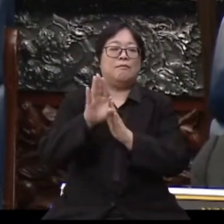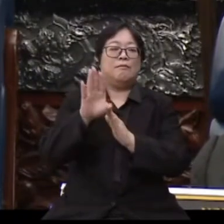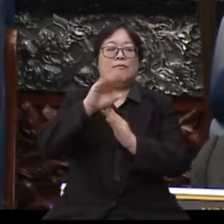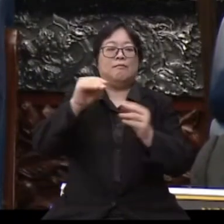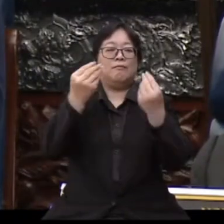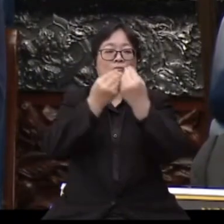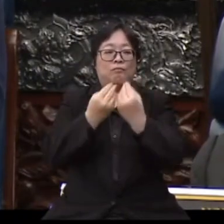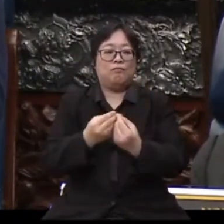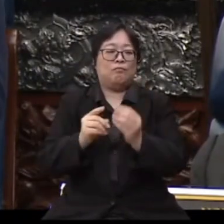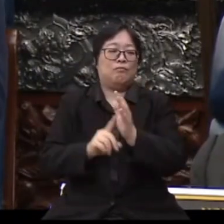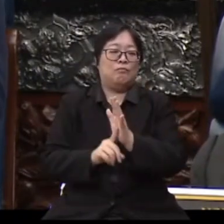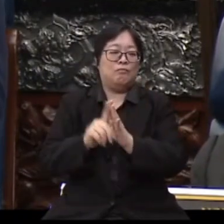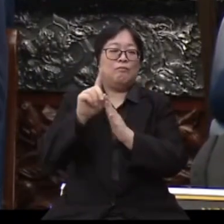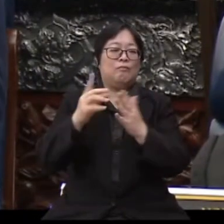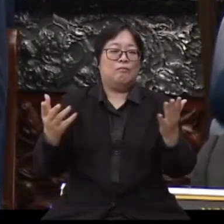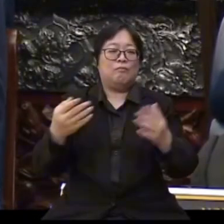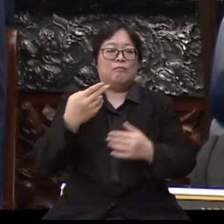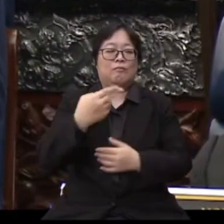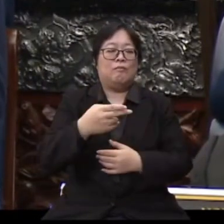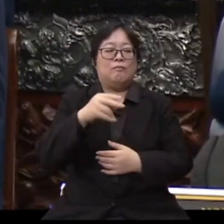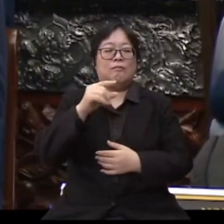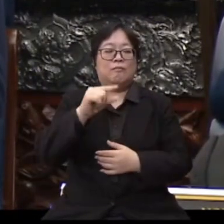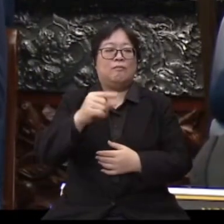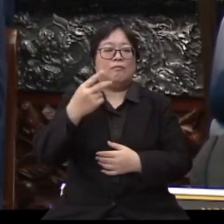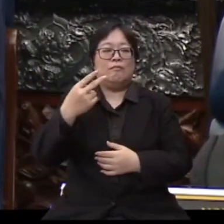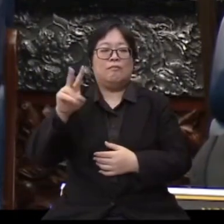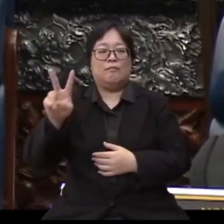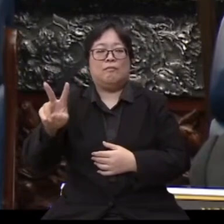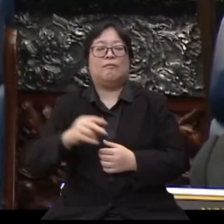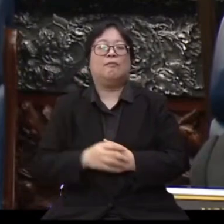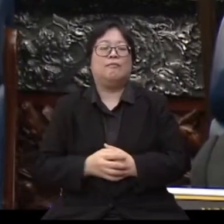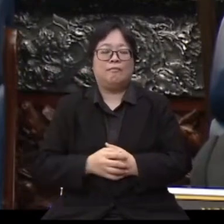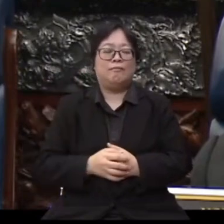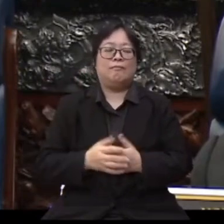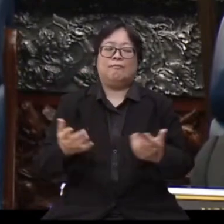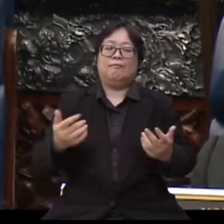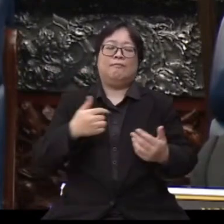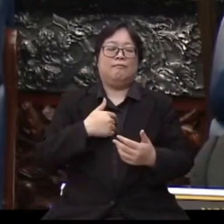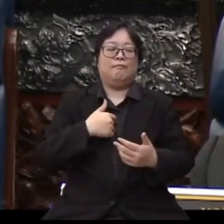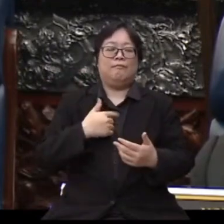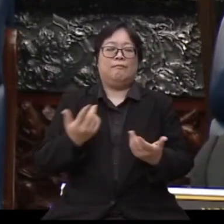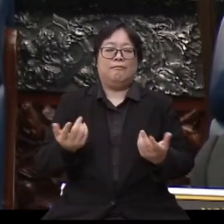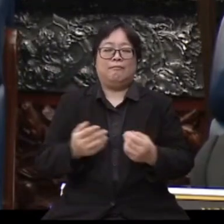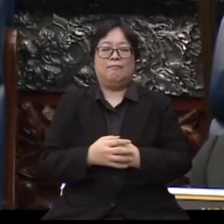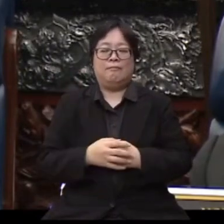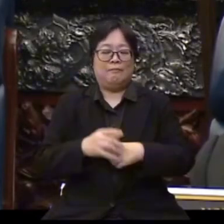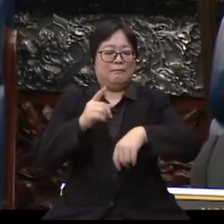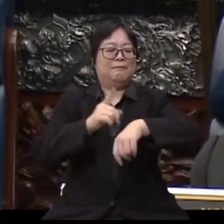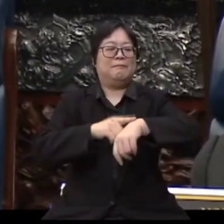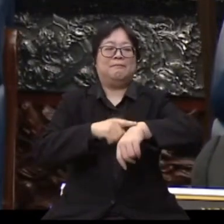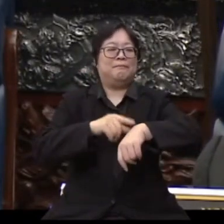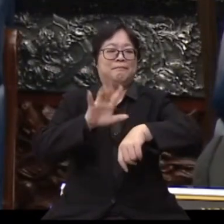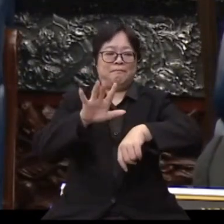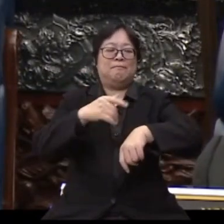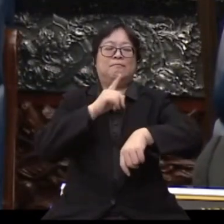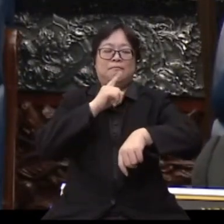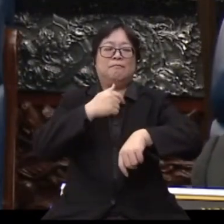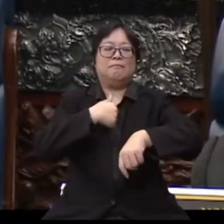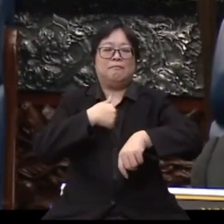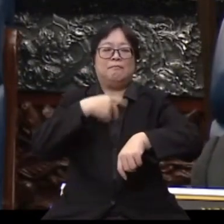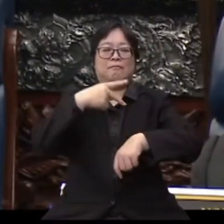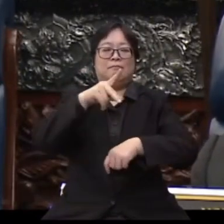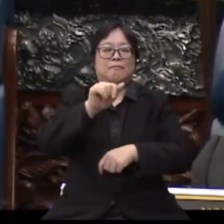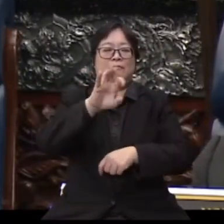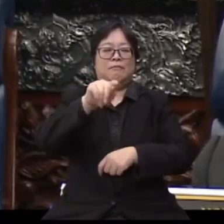dan nilai yang tinggi iaitu HGHV. Jadi saya atas kesuntukan masa, saya pasti